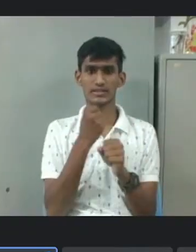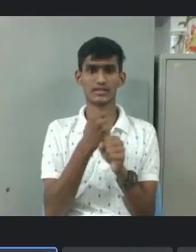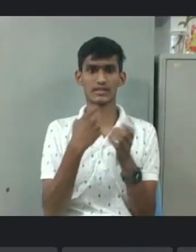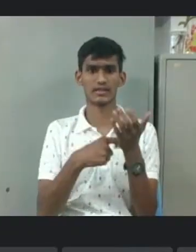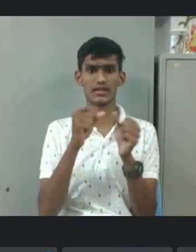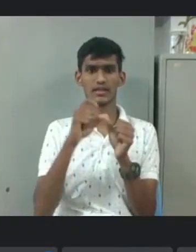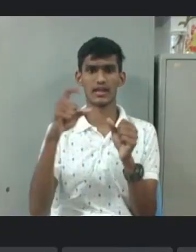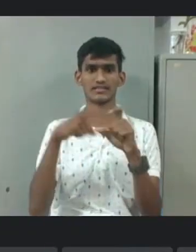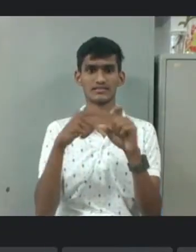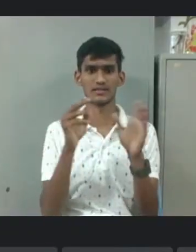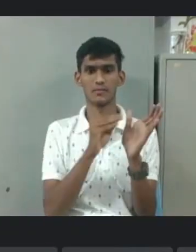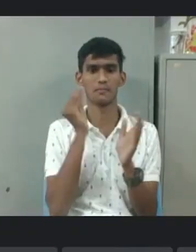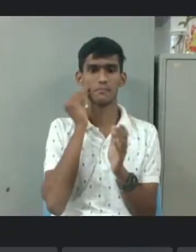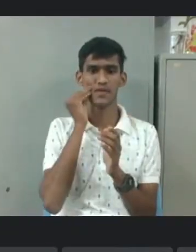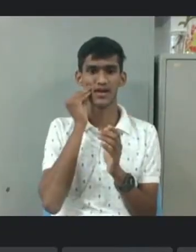ഇഗ്നോയിൽ.